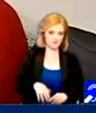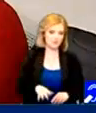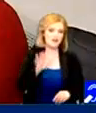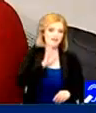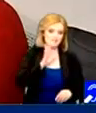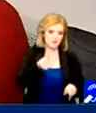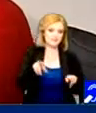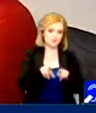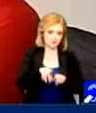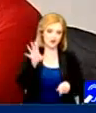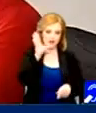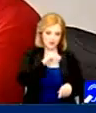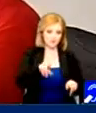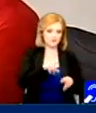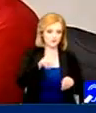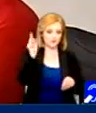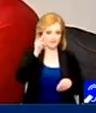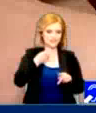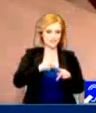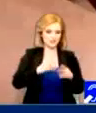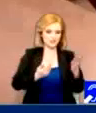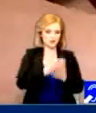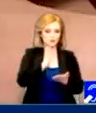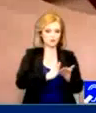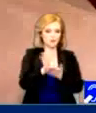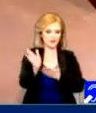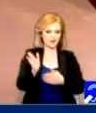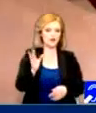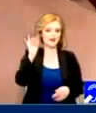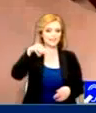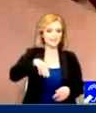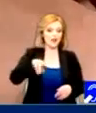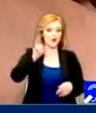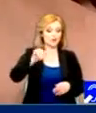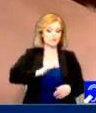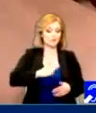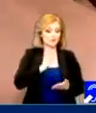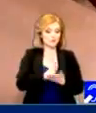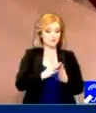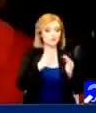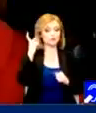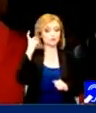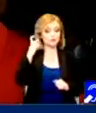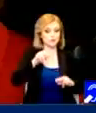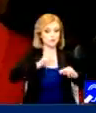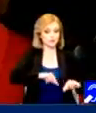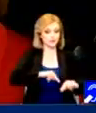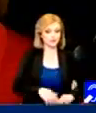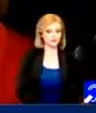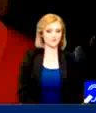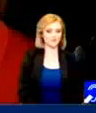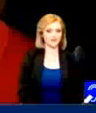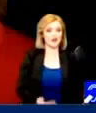să se afirme în domeniul tehnologiilor informaționale. În compania sa sunt aproape 100 de angajați. La noi în